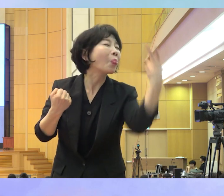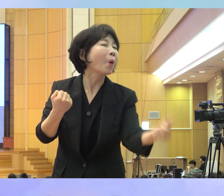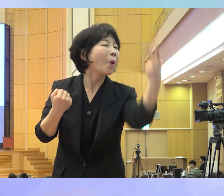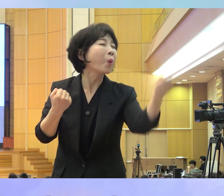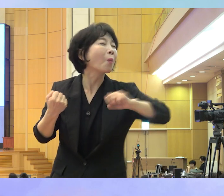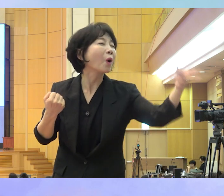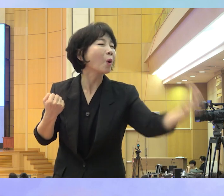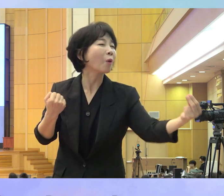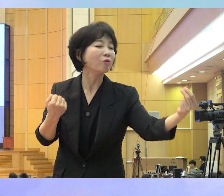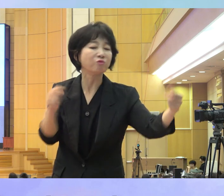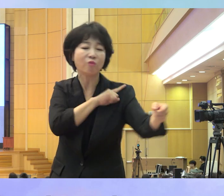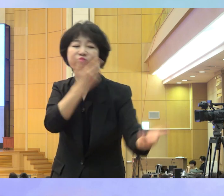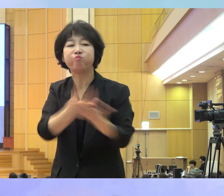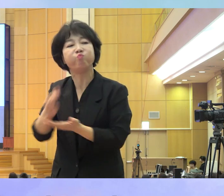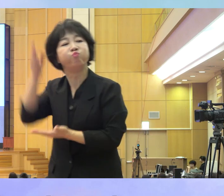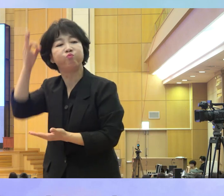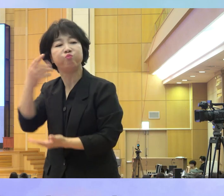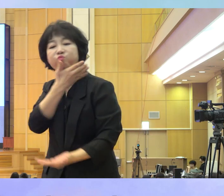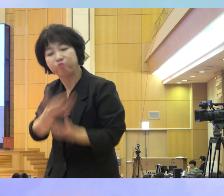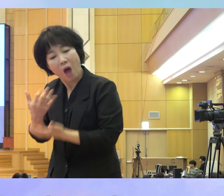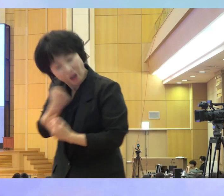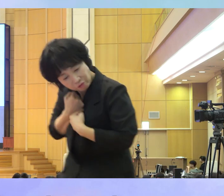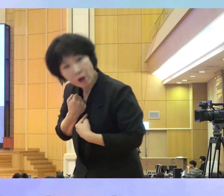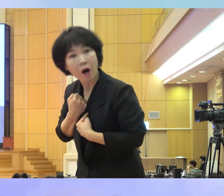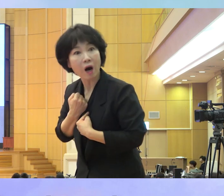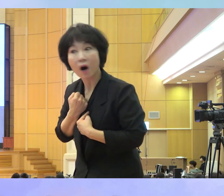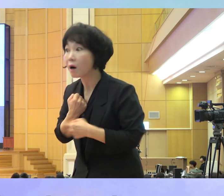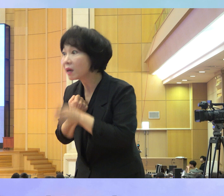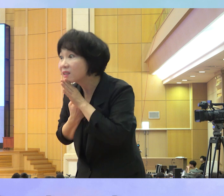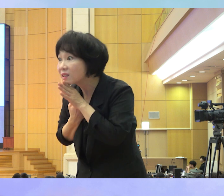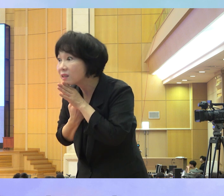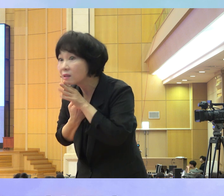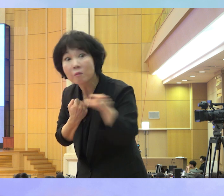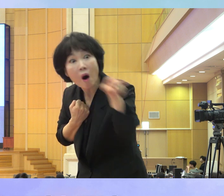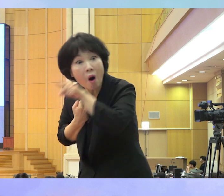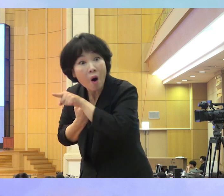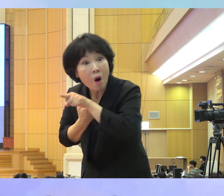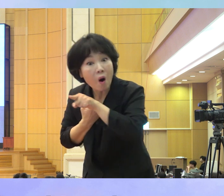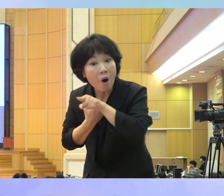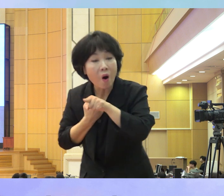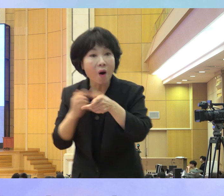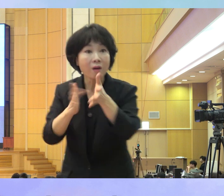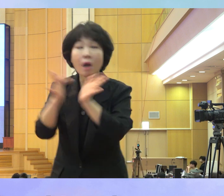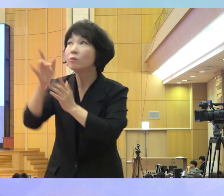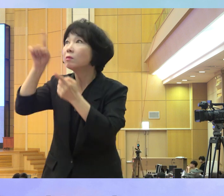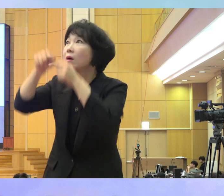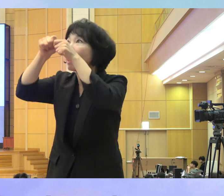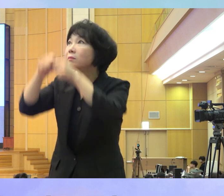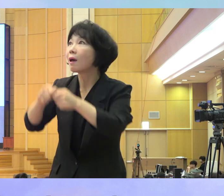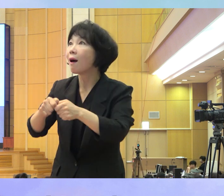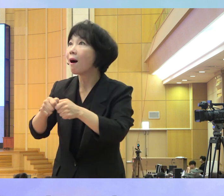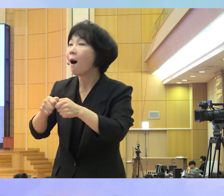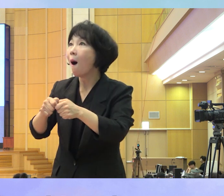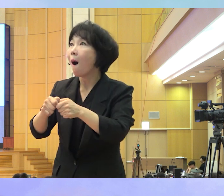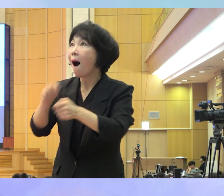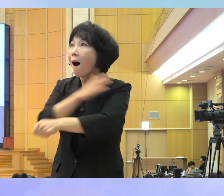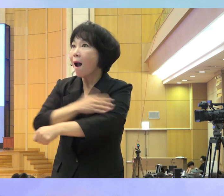것이 있어도 금덩어리라 하더라도 예수님을 아는 사람을 금덩어리를 금덩어리로